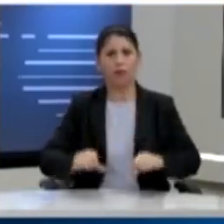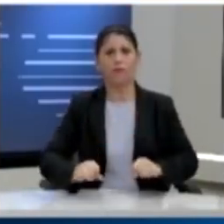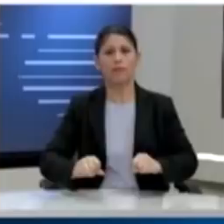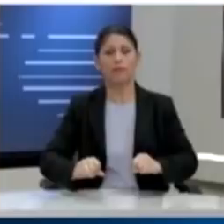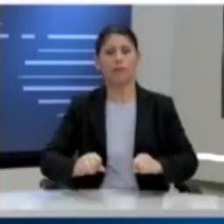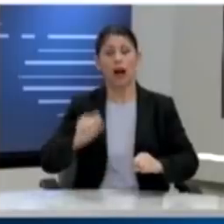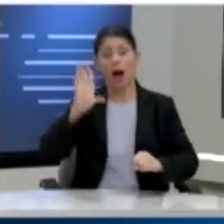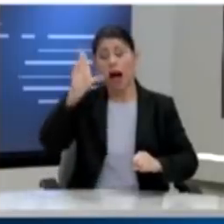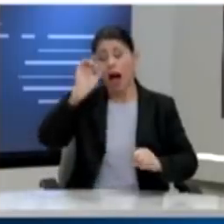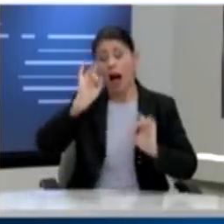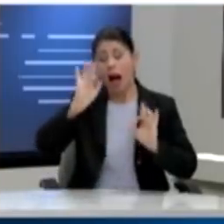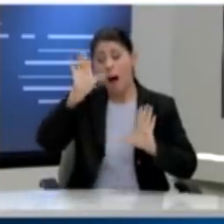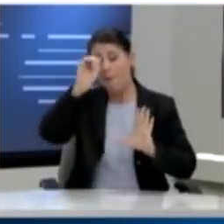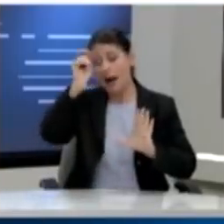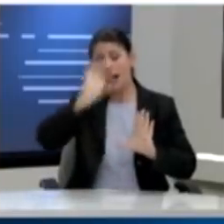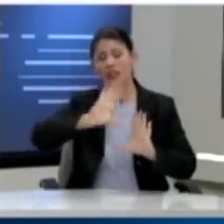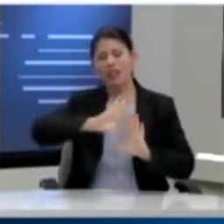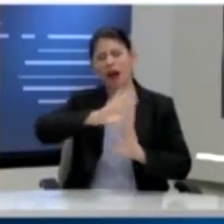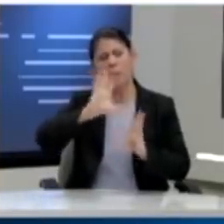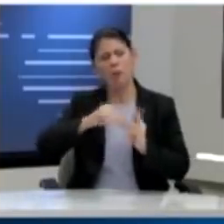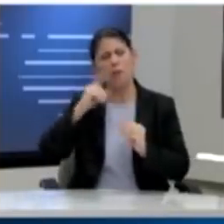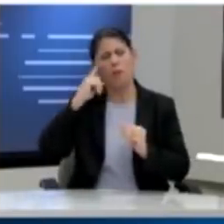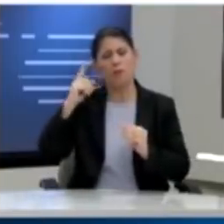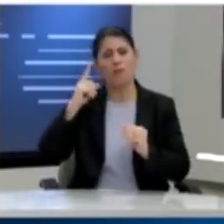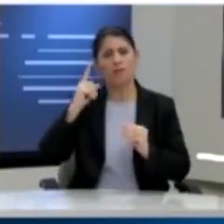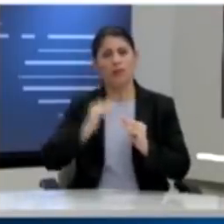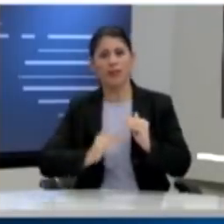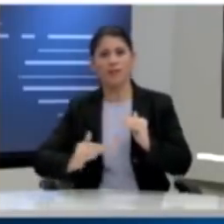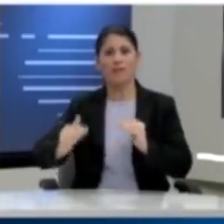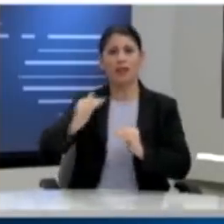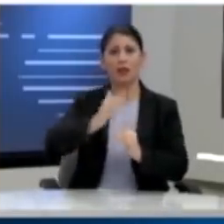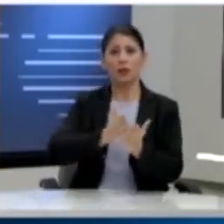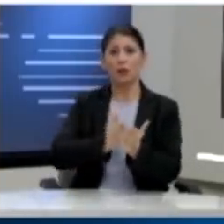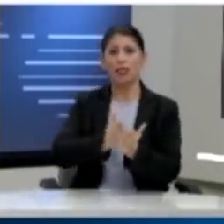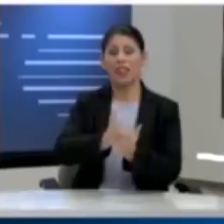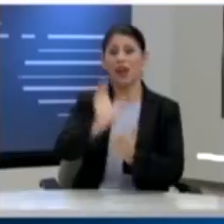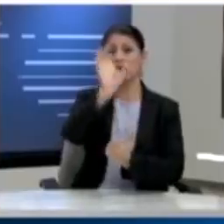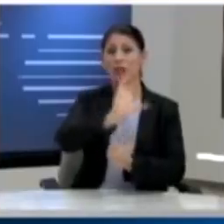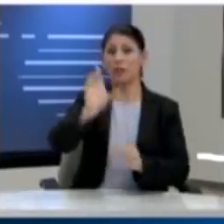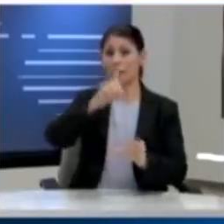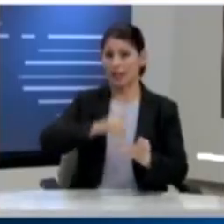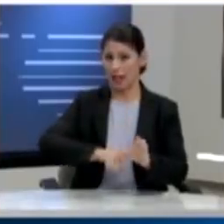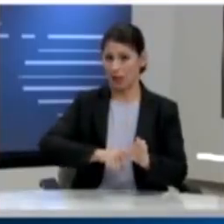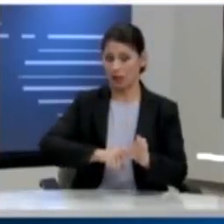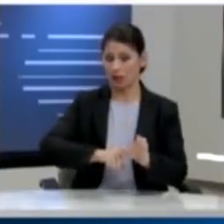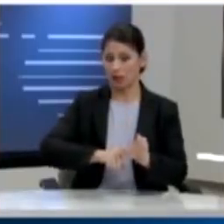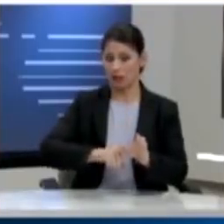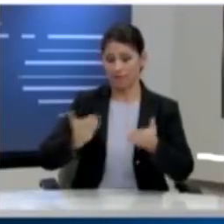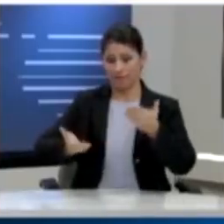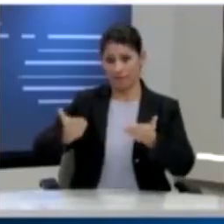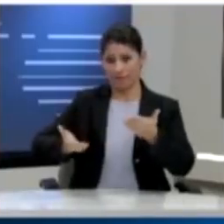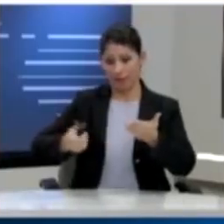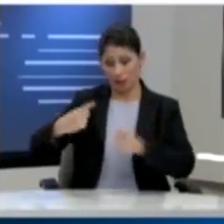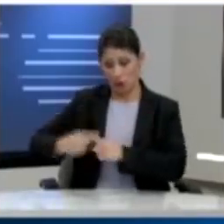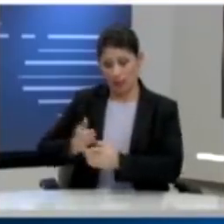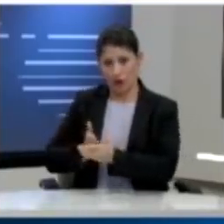κατοχυρώνουν την απαράδεκτη από κάθε άποψη υπεροχή του δικαίου της Ευρωπαϊκής Ένωσης έναντι του ελληνικού